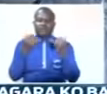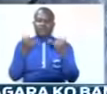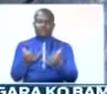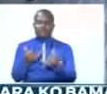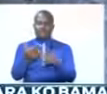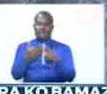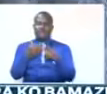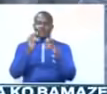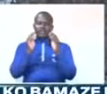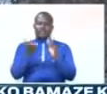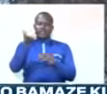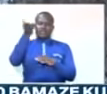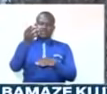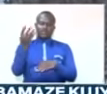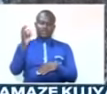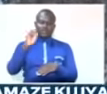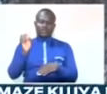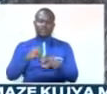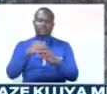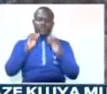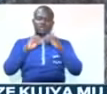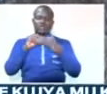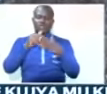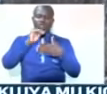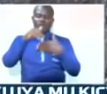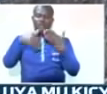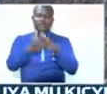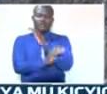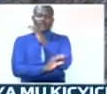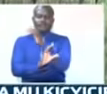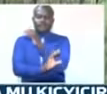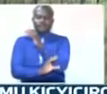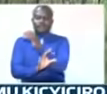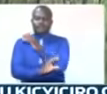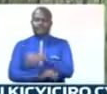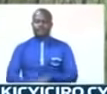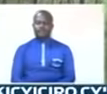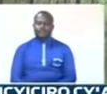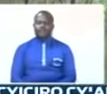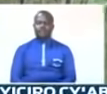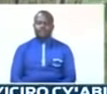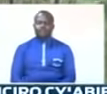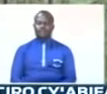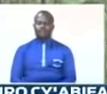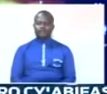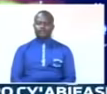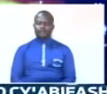kuri gipimo cyo hejuru ya 40% by'umusaruro mbumbe w'igihugu. Jean-Claude Mutuyezu mu karere ka Kamonyi.